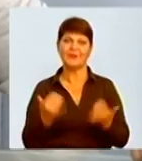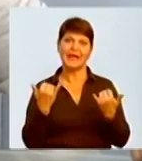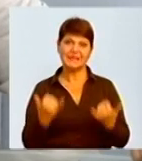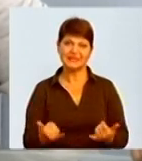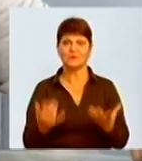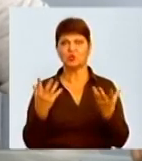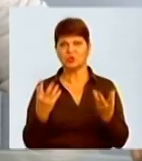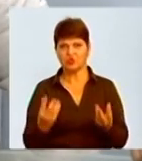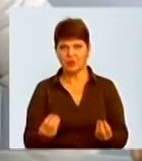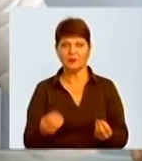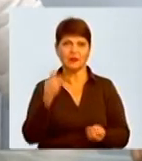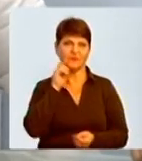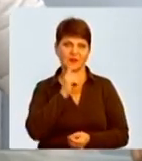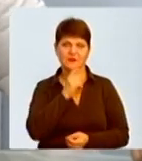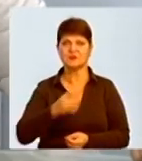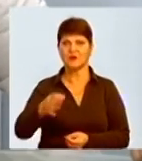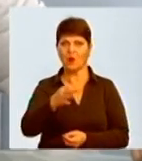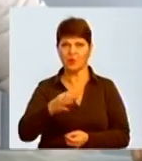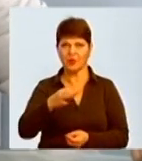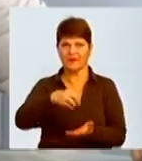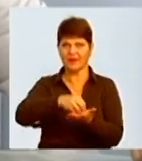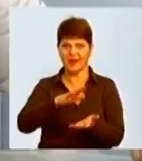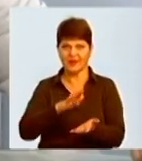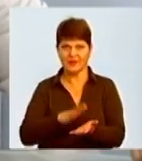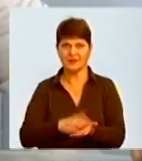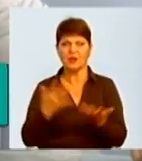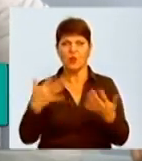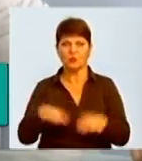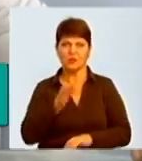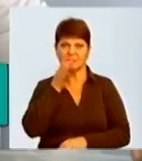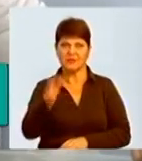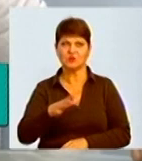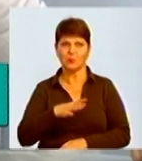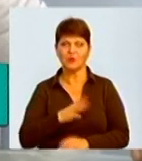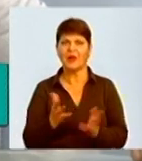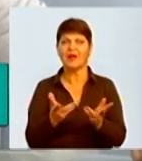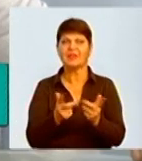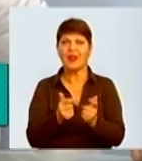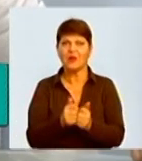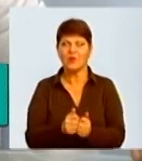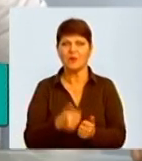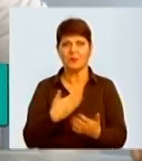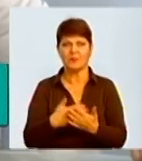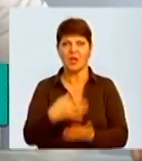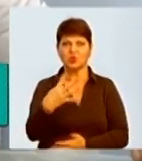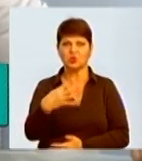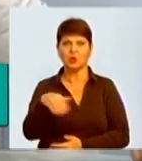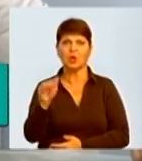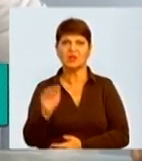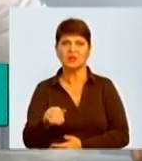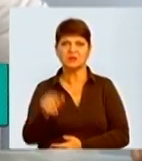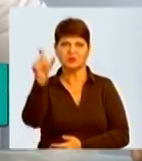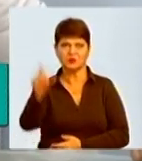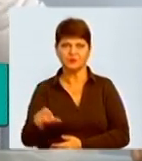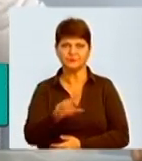в Вінницькому обласному канцеррєєстрі, так як вже було сказано, наліковується близько 40 тисяч онкохворих. Із них